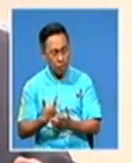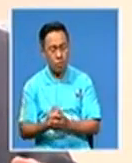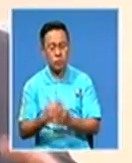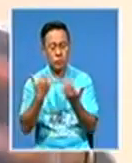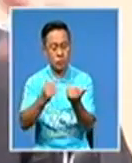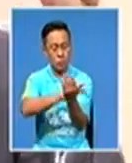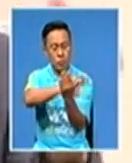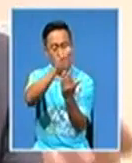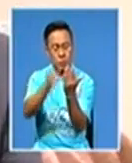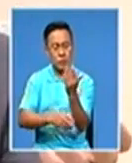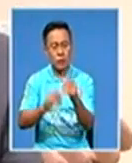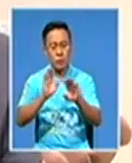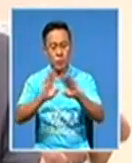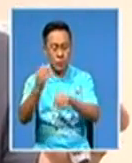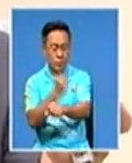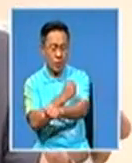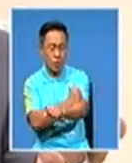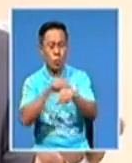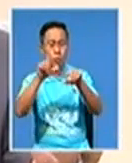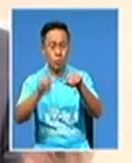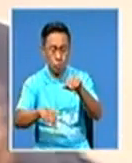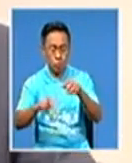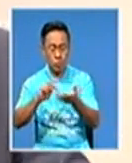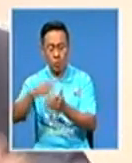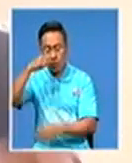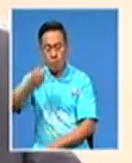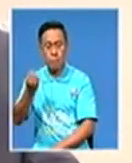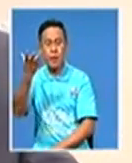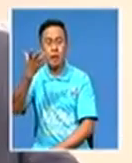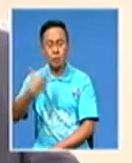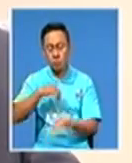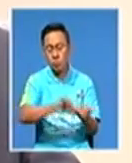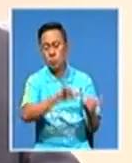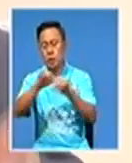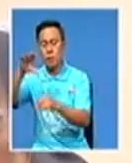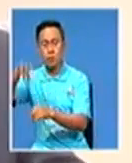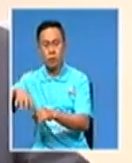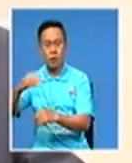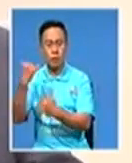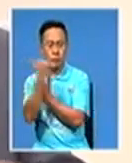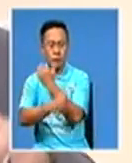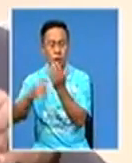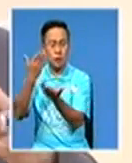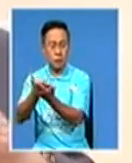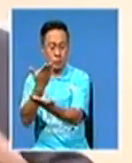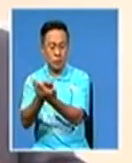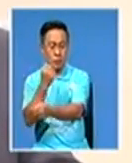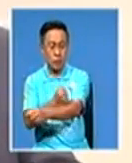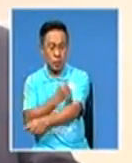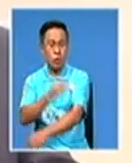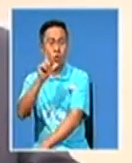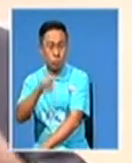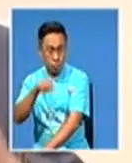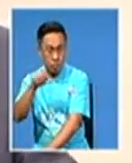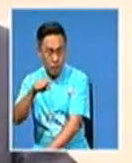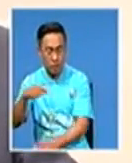ผิดได้แล้วค่าแรงของประเทศอื่นเขาถูกกว่าพวกนั้นก็ไปที่อื่นแต่เมื่อเรามีราย